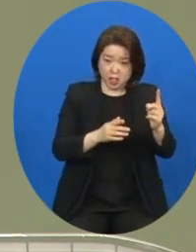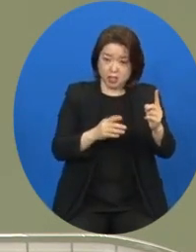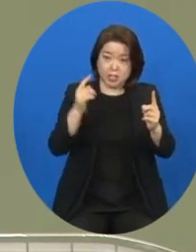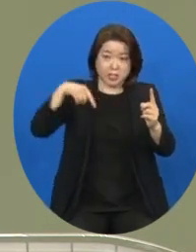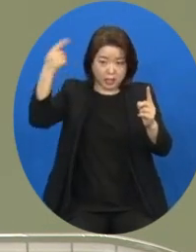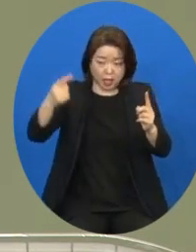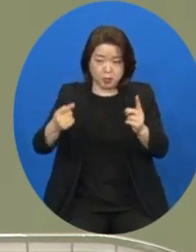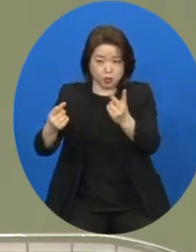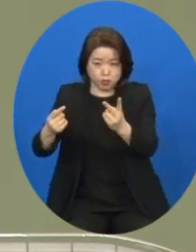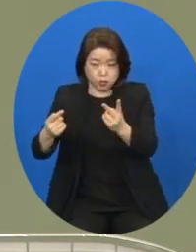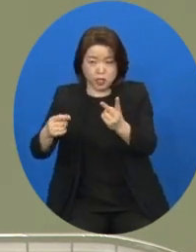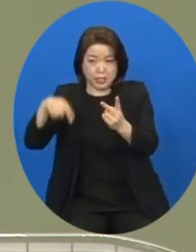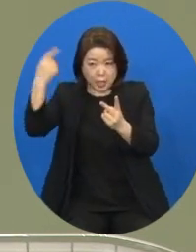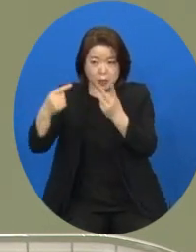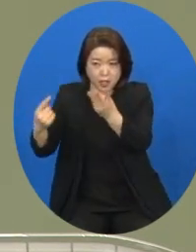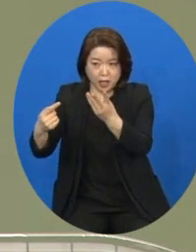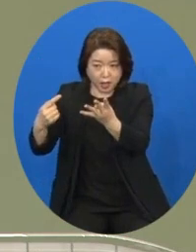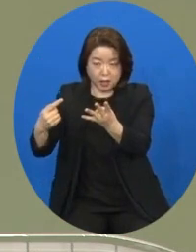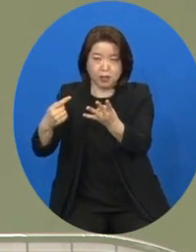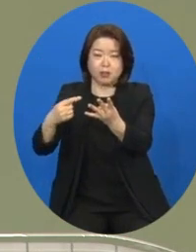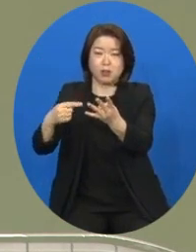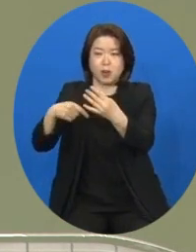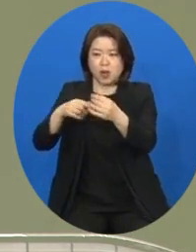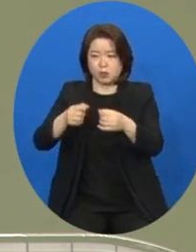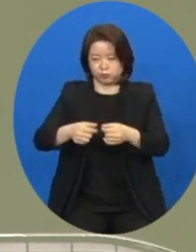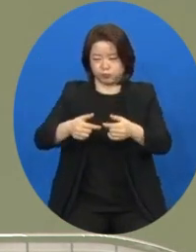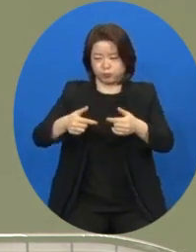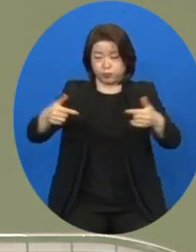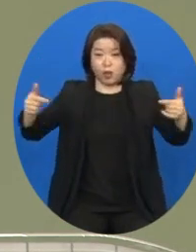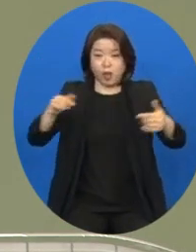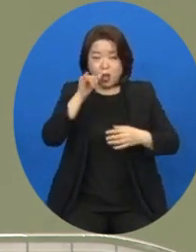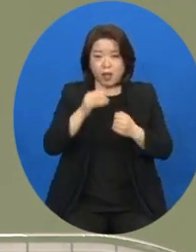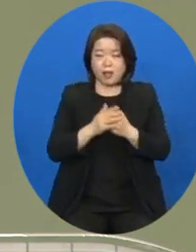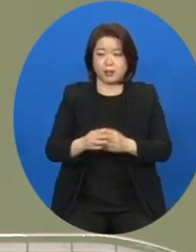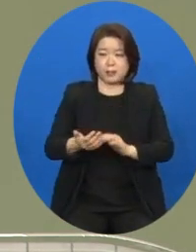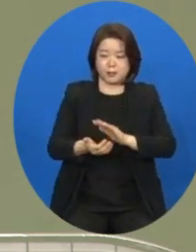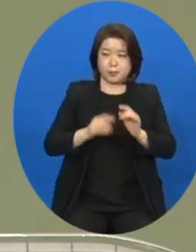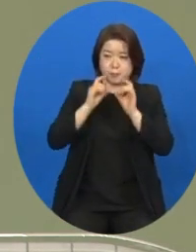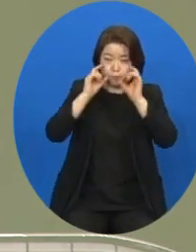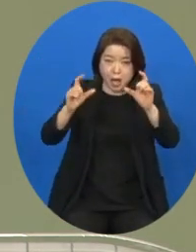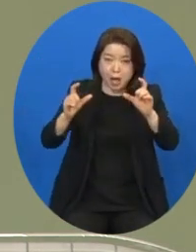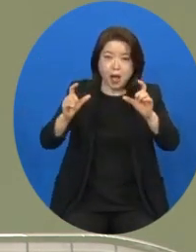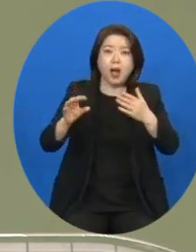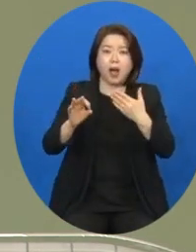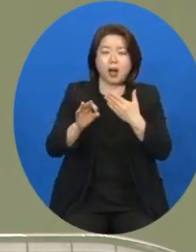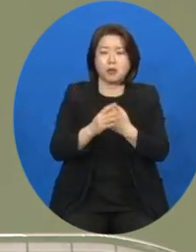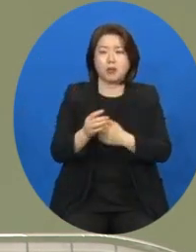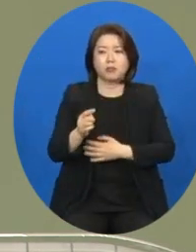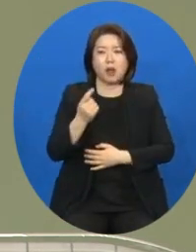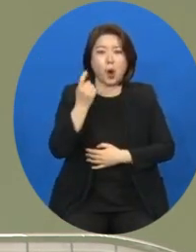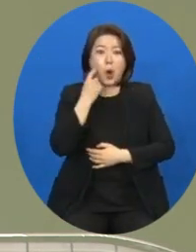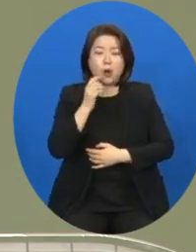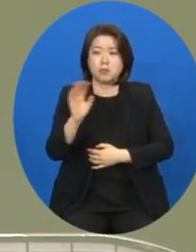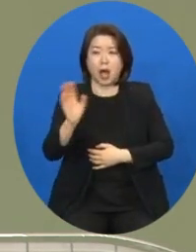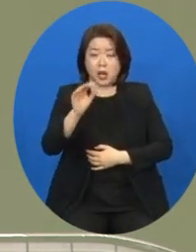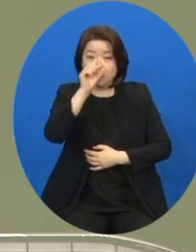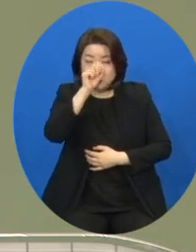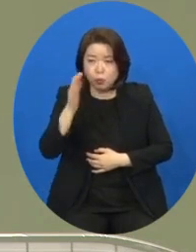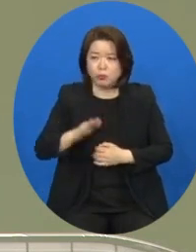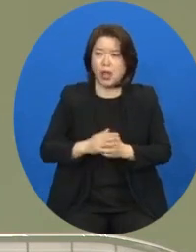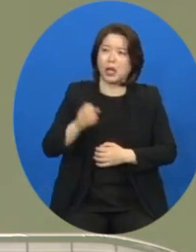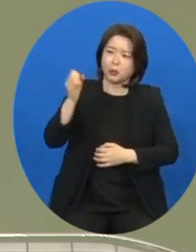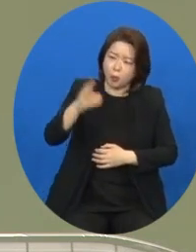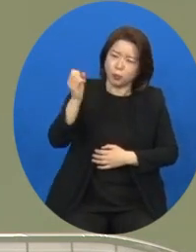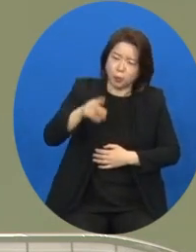두 대가 네 대가 되고. 그런데 그렇게 경고하면 이제는 안 해야 될 텐데 또 거짓말하는